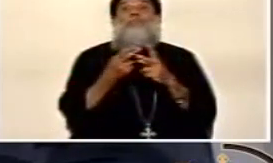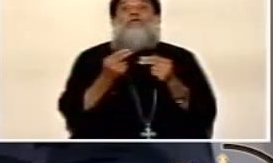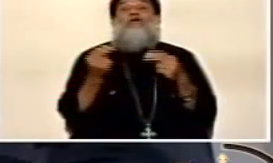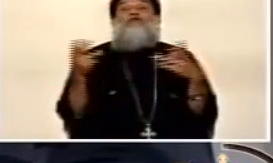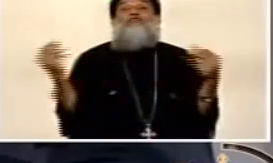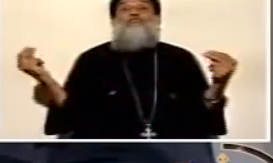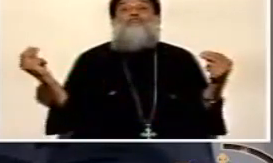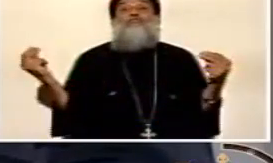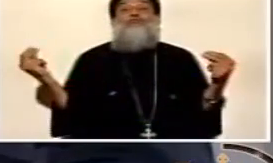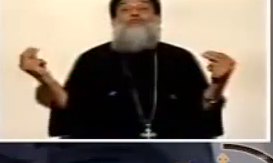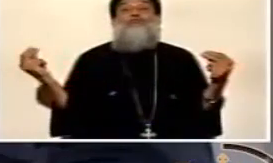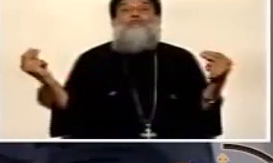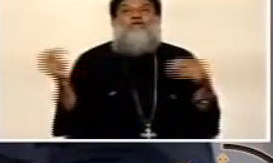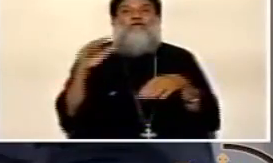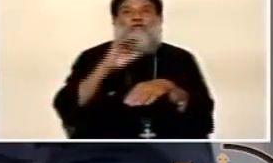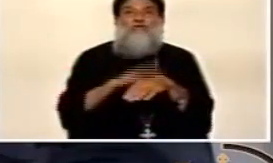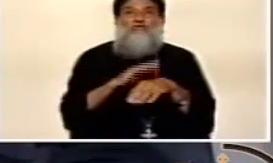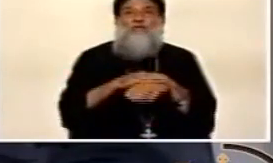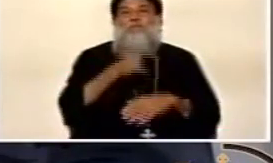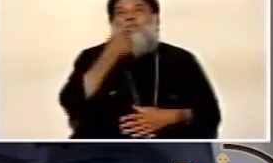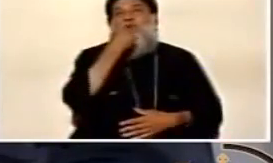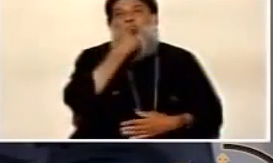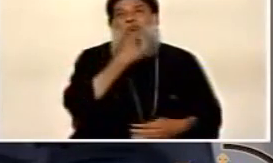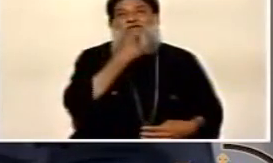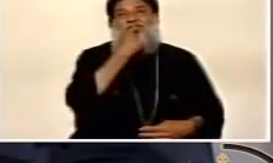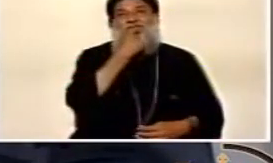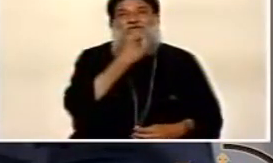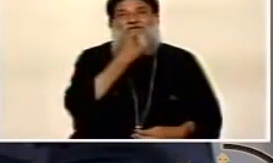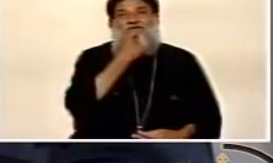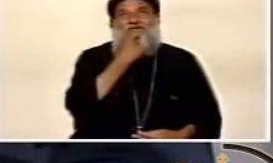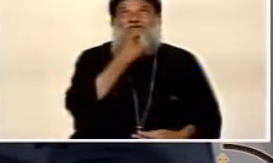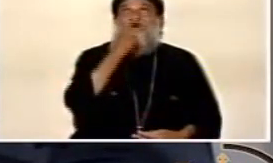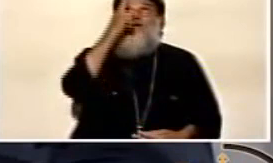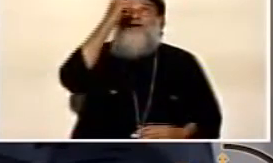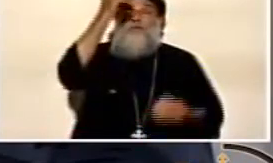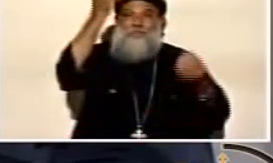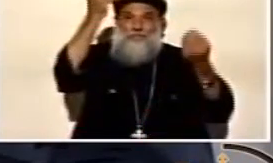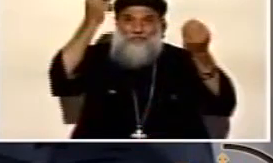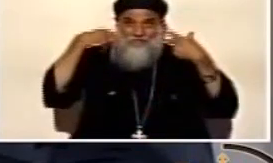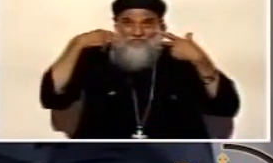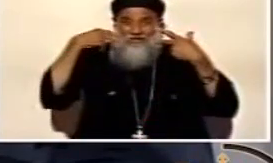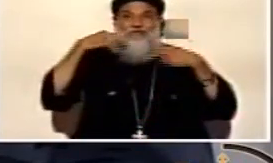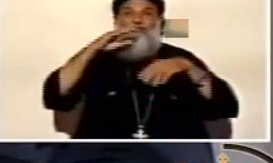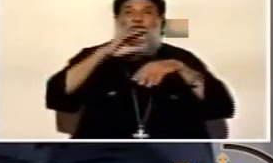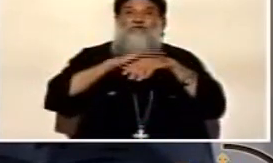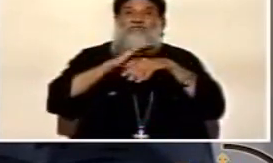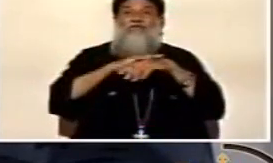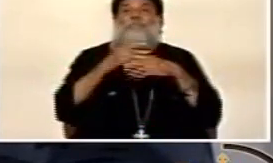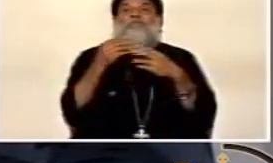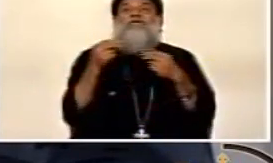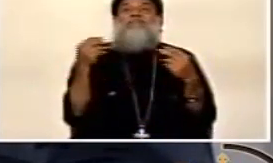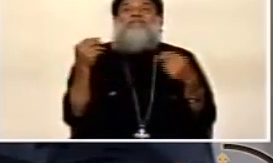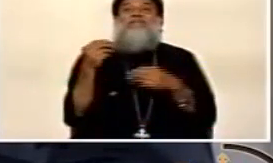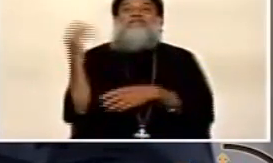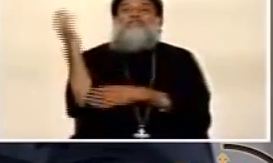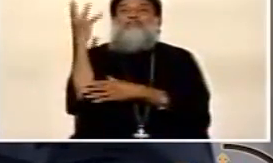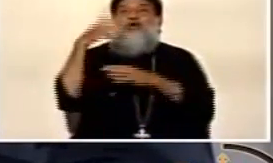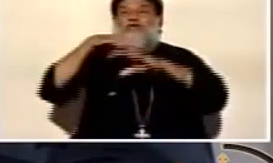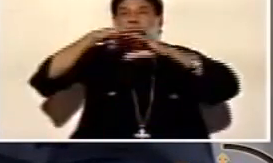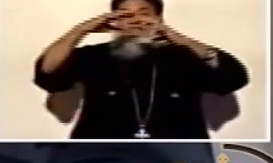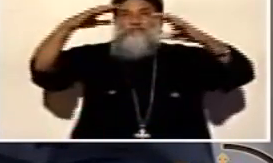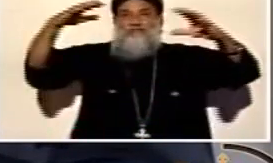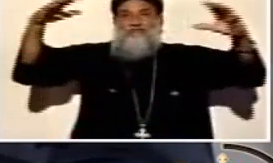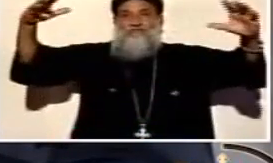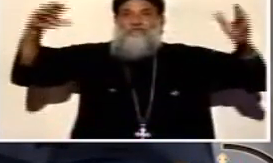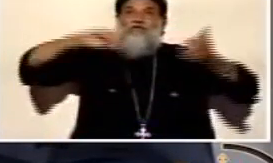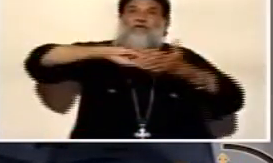الفعل قليلون، فاطلبوا من رب الحصاد أن يرسل فعل إلى حصاده. اذهبوا، ها أنا